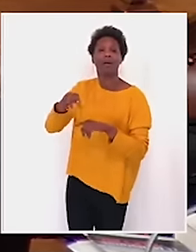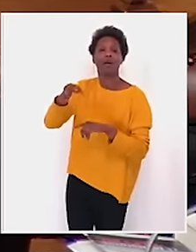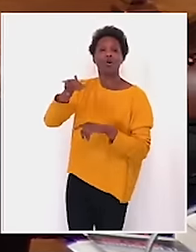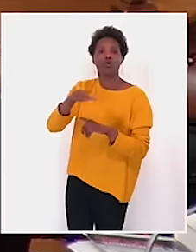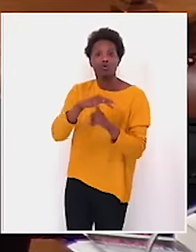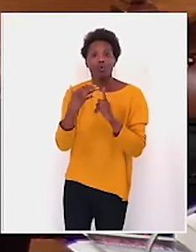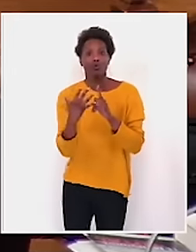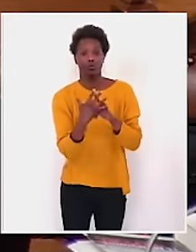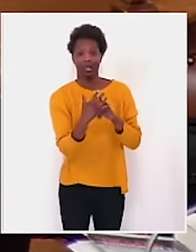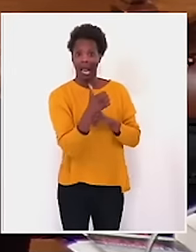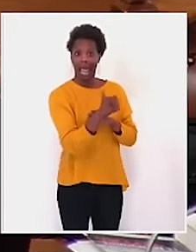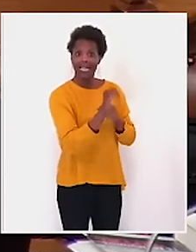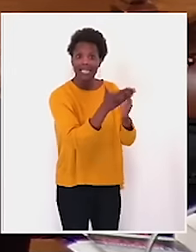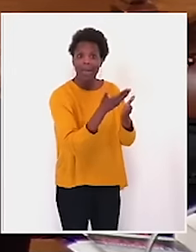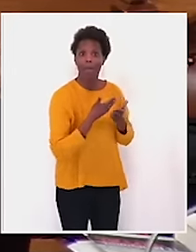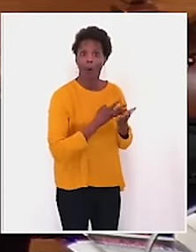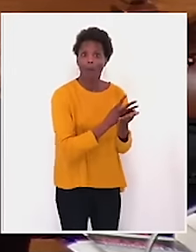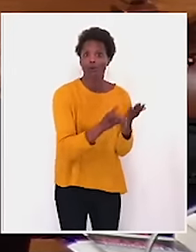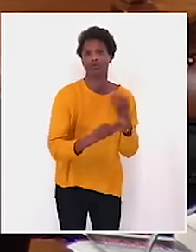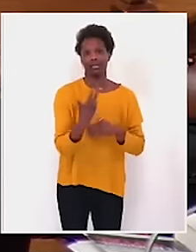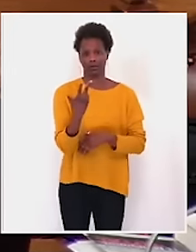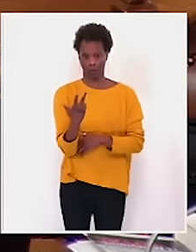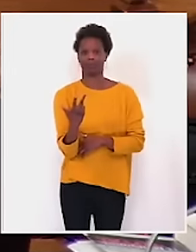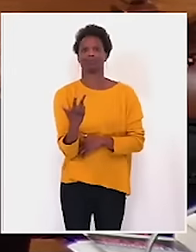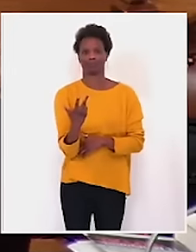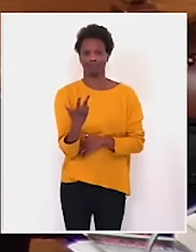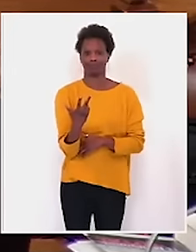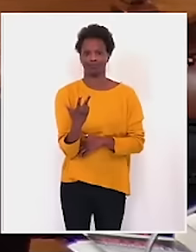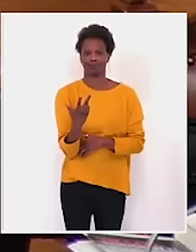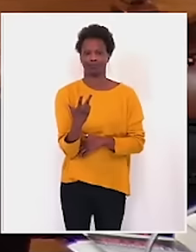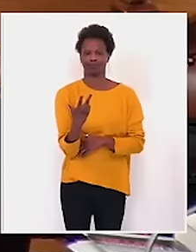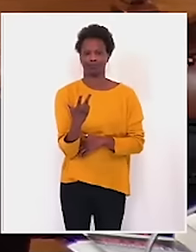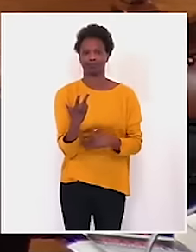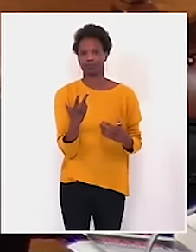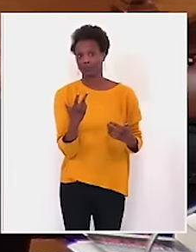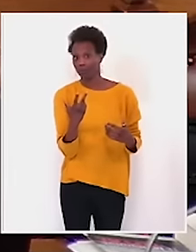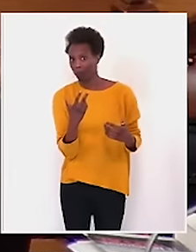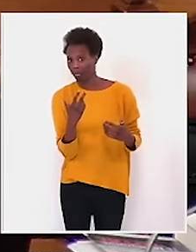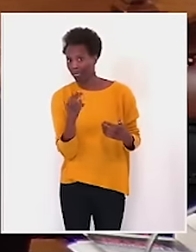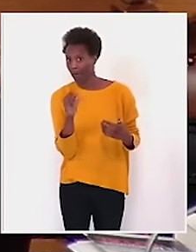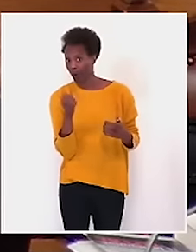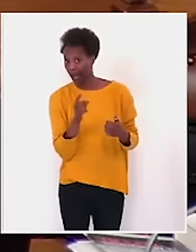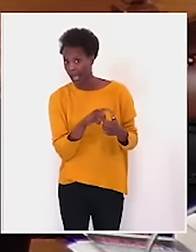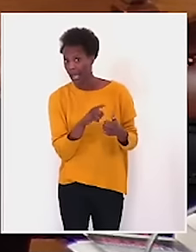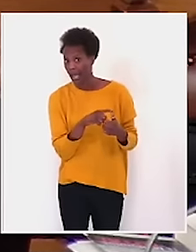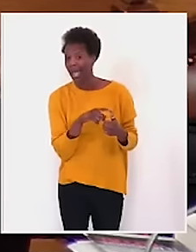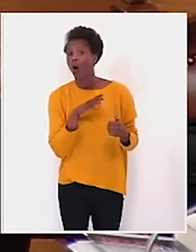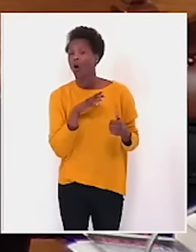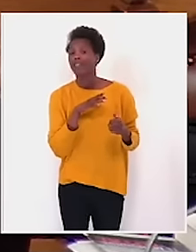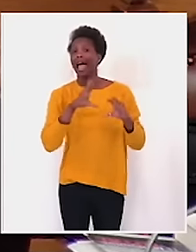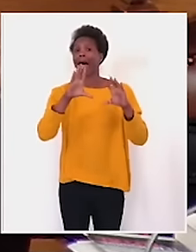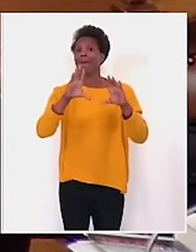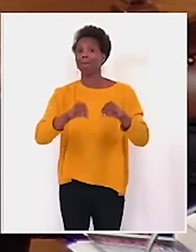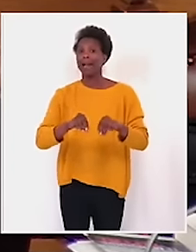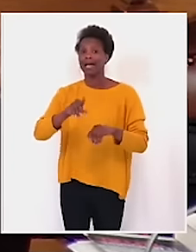donc elles sont allées sur trois pistes. La première piste, et c'est vrai que ça n'en parle pas et c'est quand même un peu dingue, c'est qu'on a un bâtiment Place Gambetta, hein,